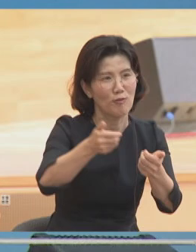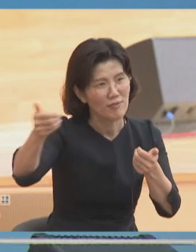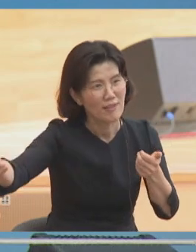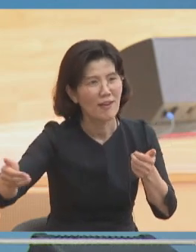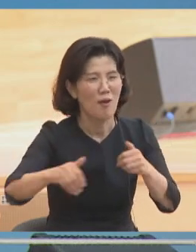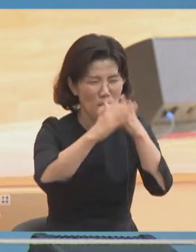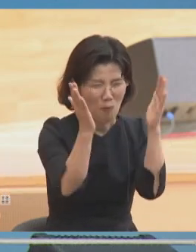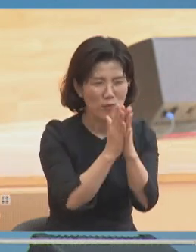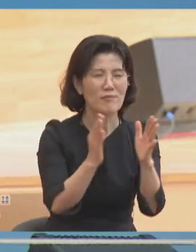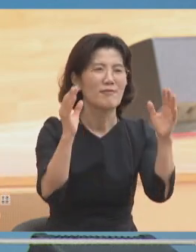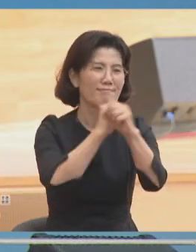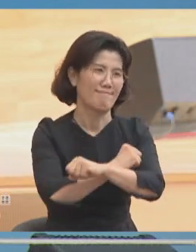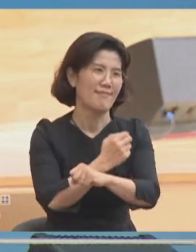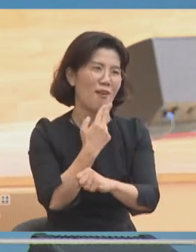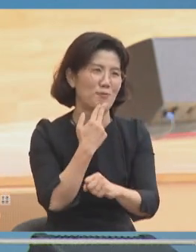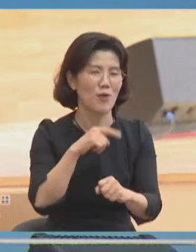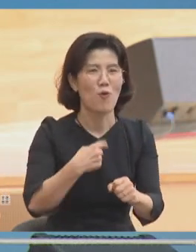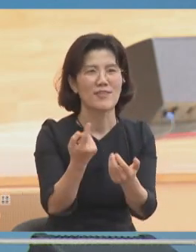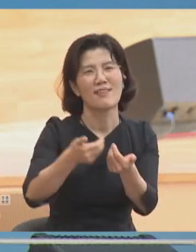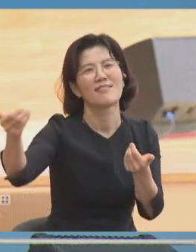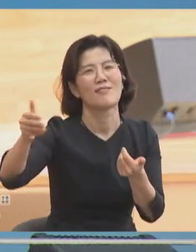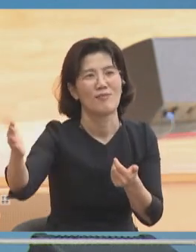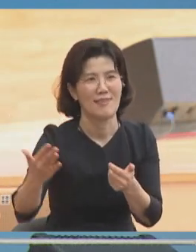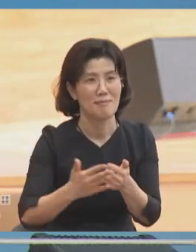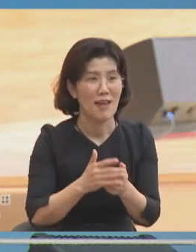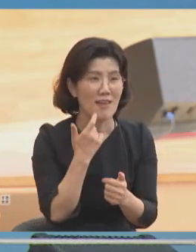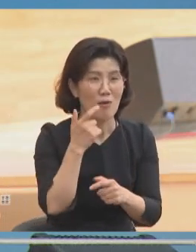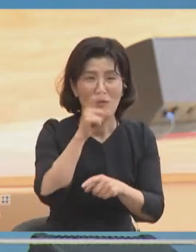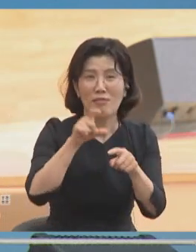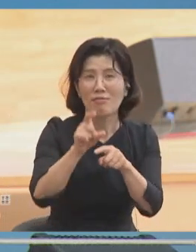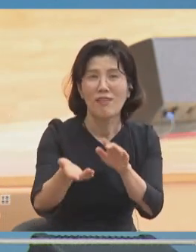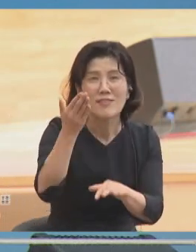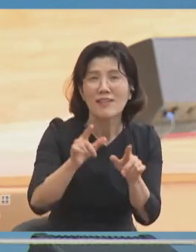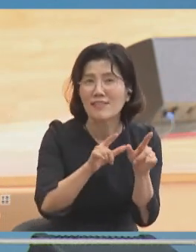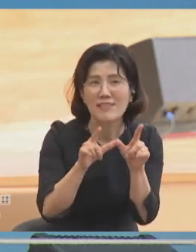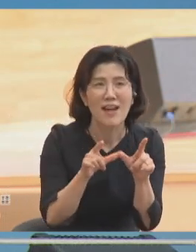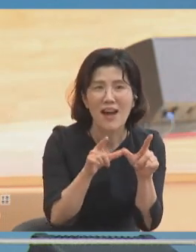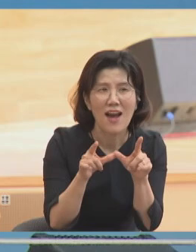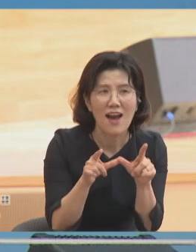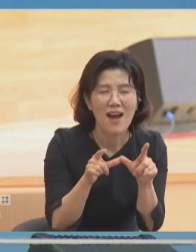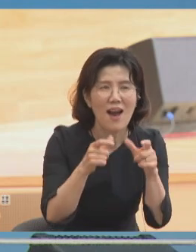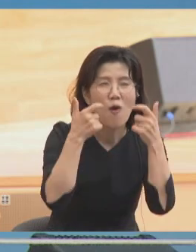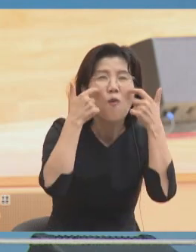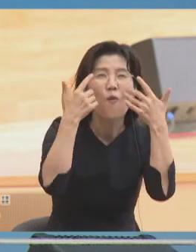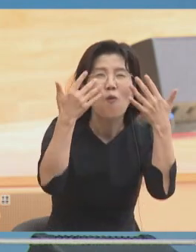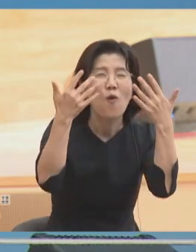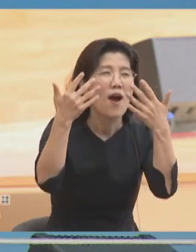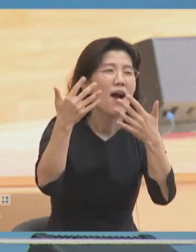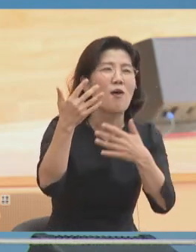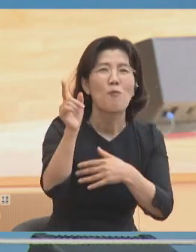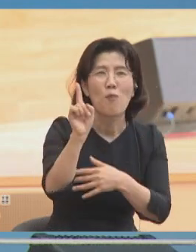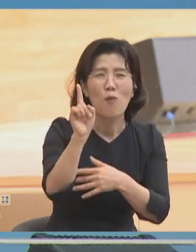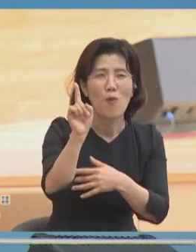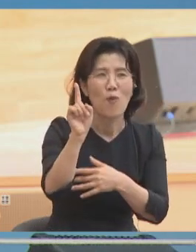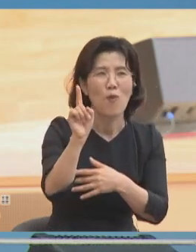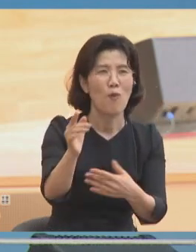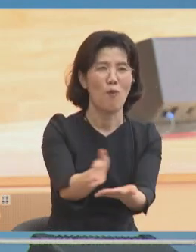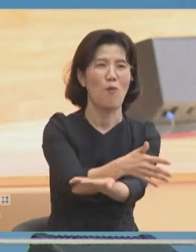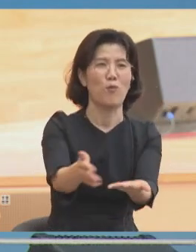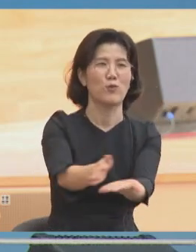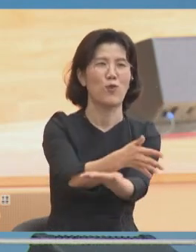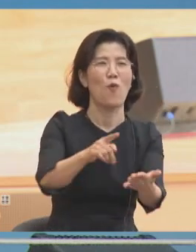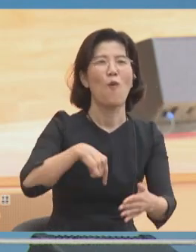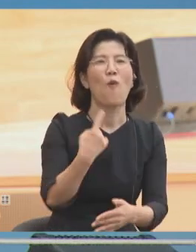없어지게 됩니다 여러분 이렇게 야곱에게는 더 이상 살아남는 것에 대한 확실함 아무런 것도 없이